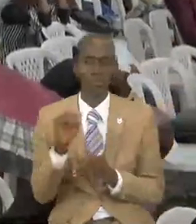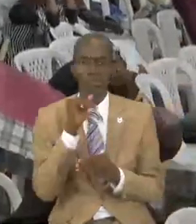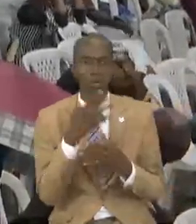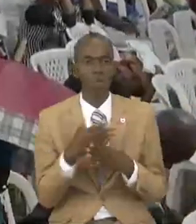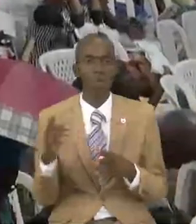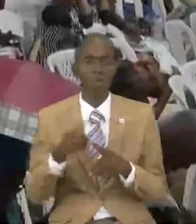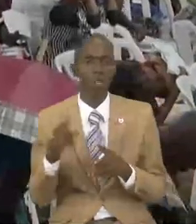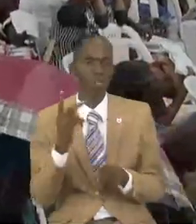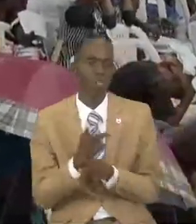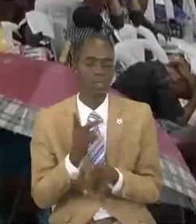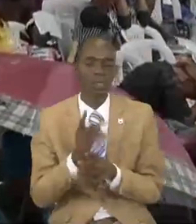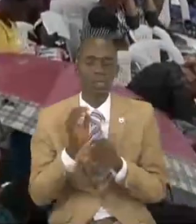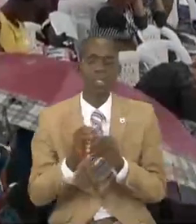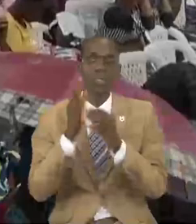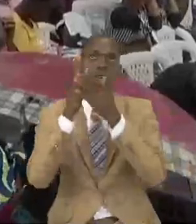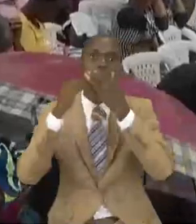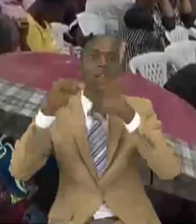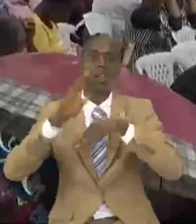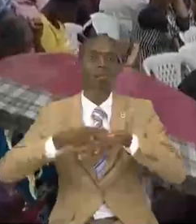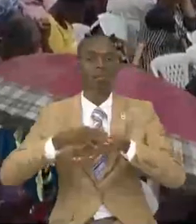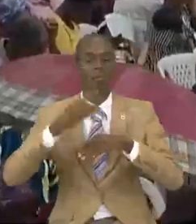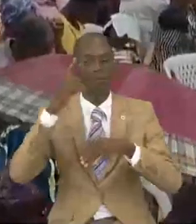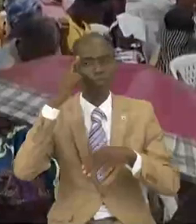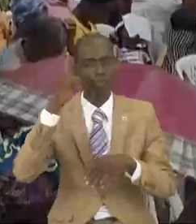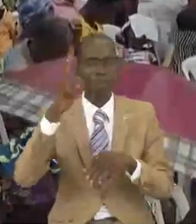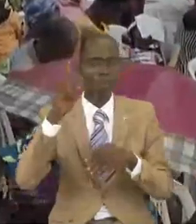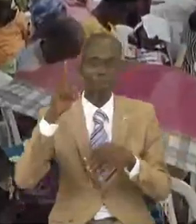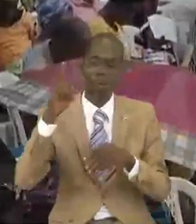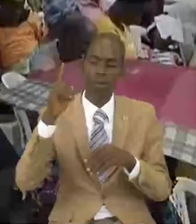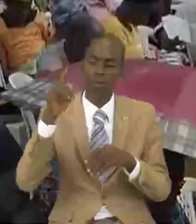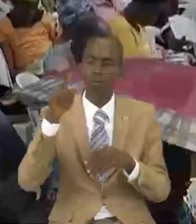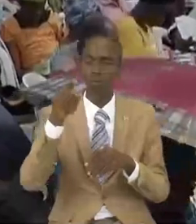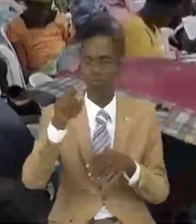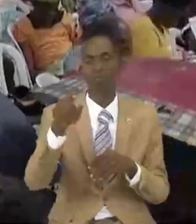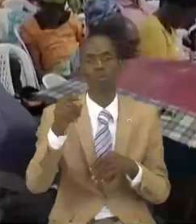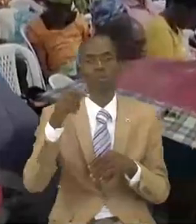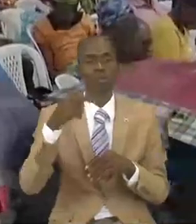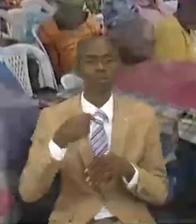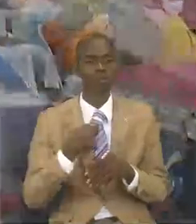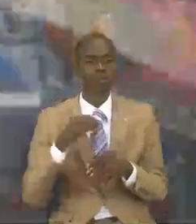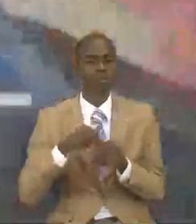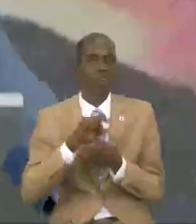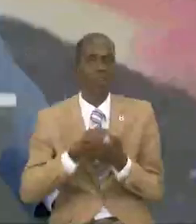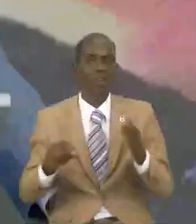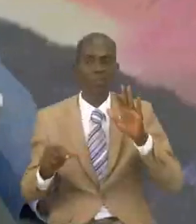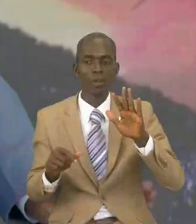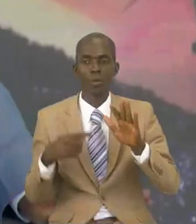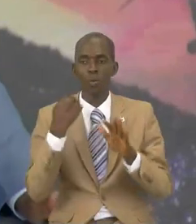lequel vous est réservé dans les cieux. Verset 5. À